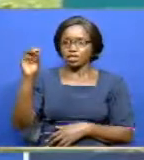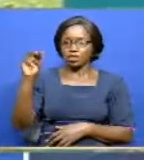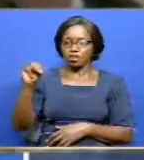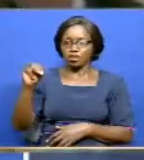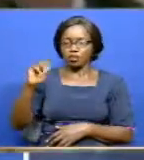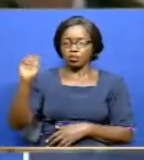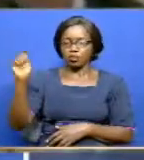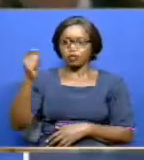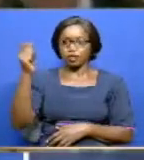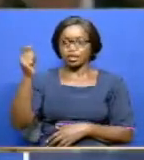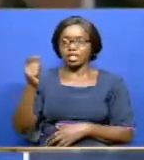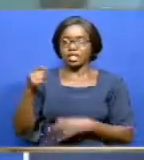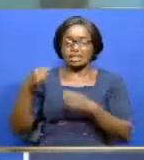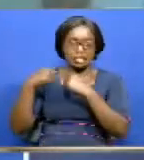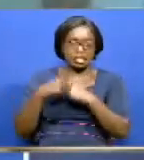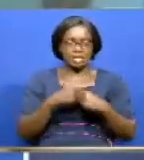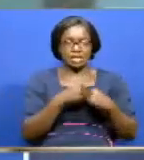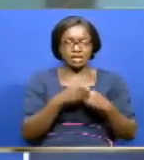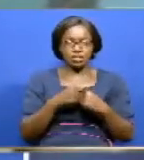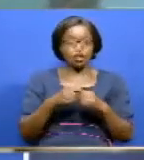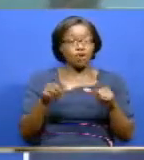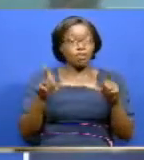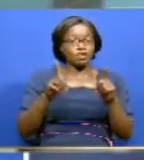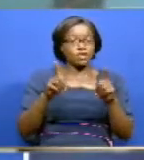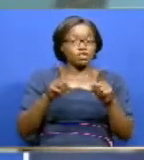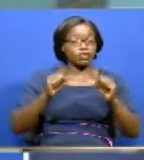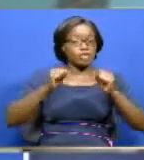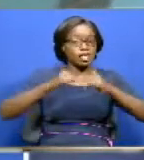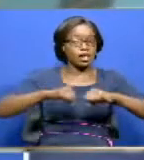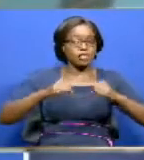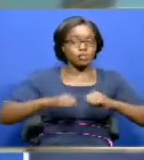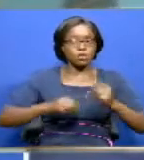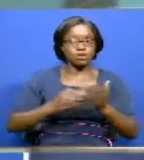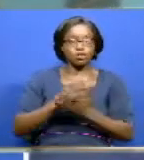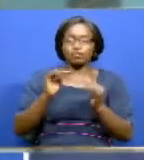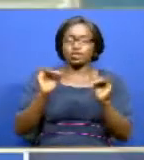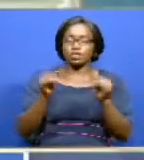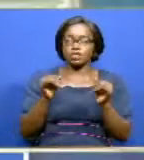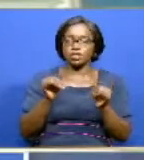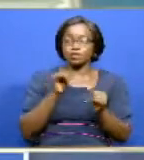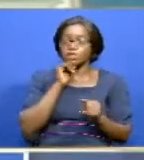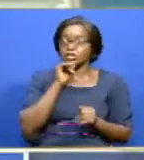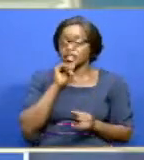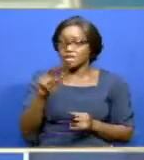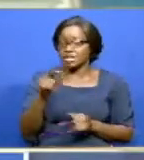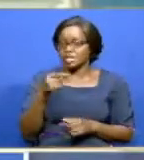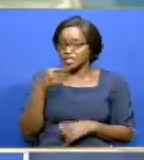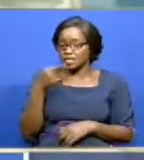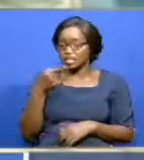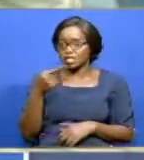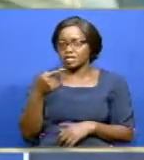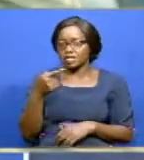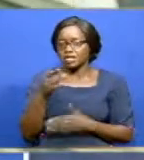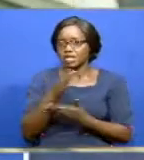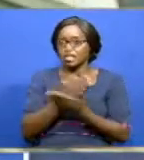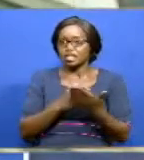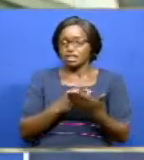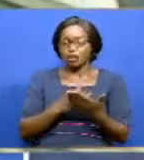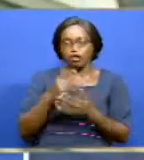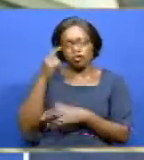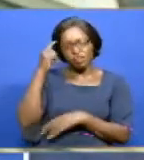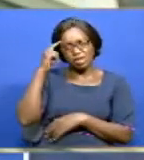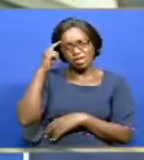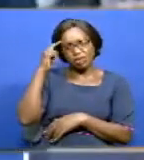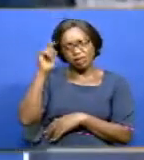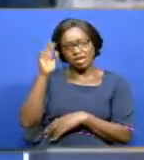ni changamoto katika upataji idhini ya mkataba huo. Kwenye taarifa, Mugo Kibati alisema kwamba baada ya kutafakari kuhusu